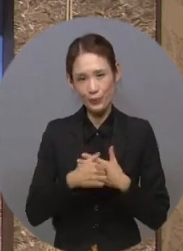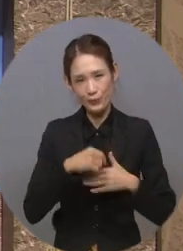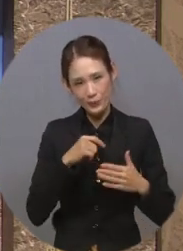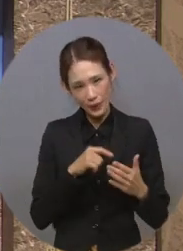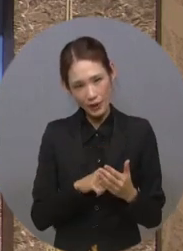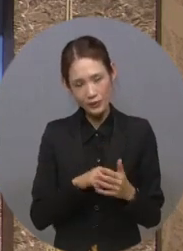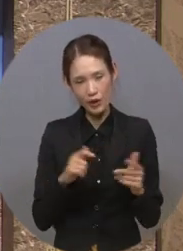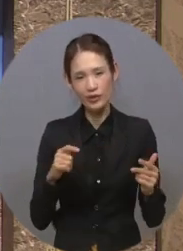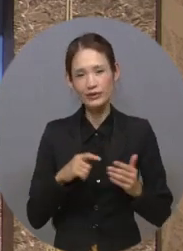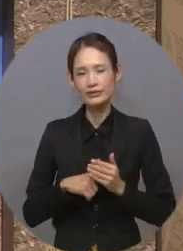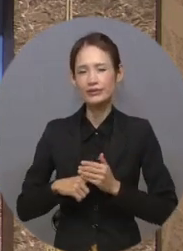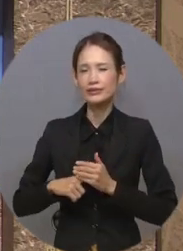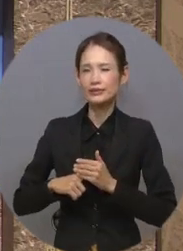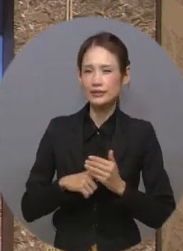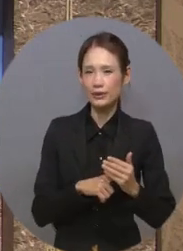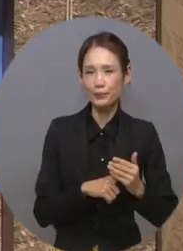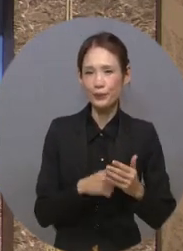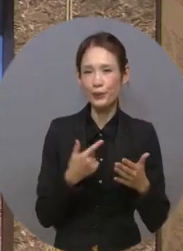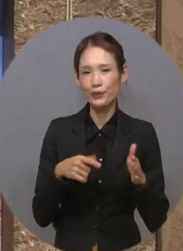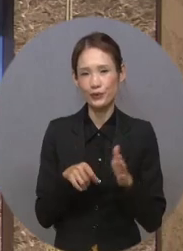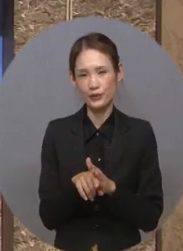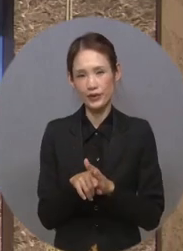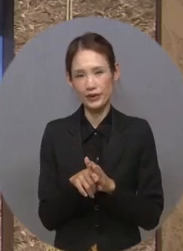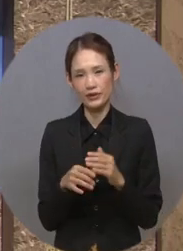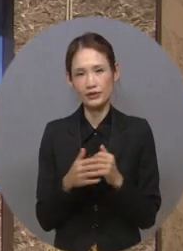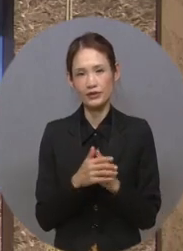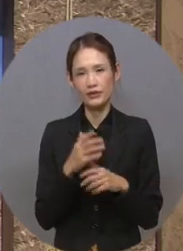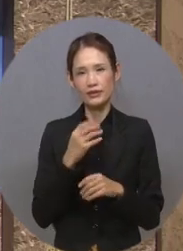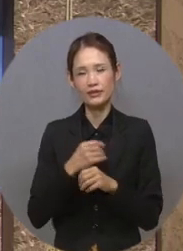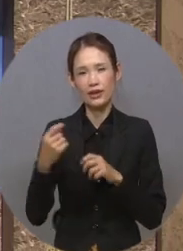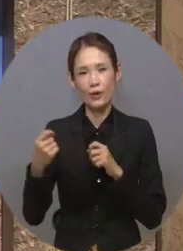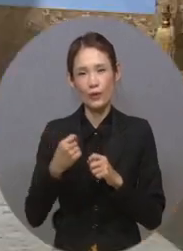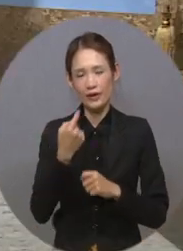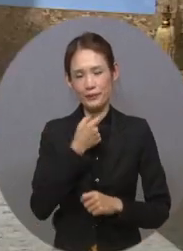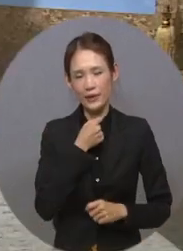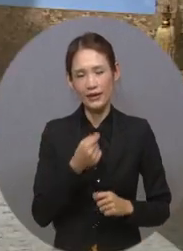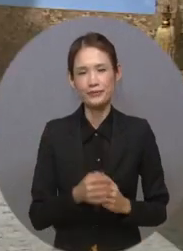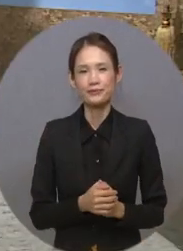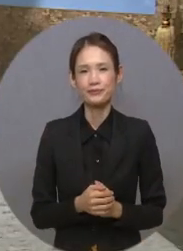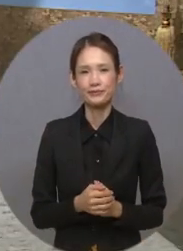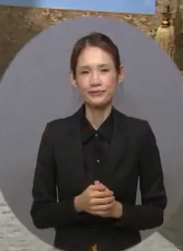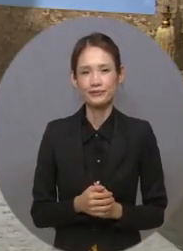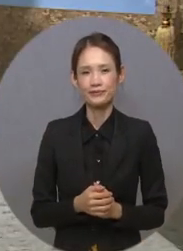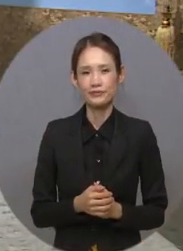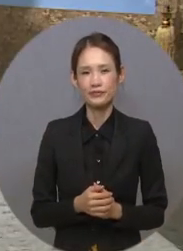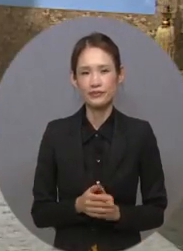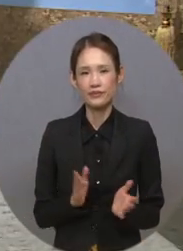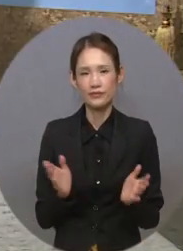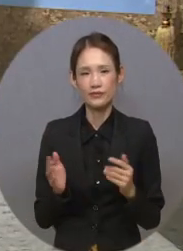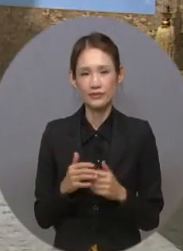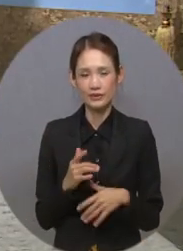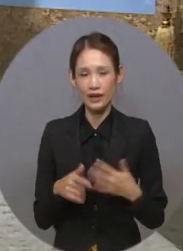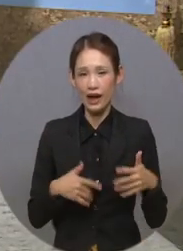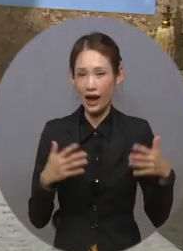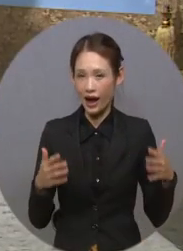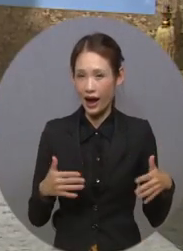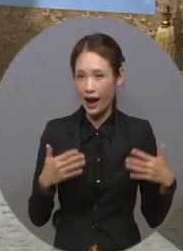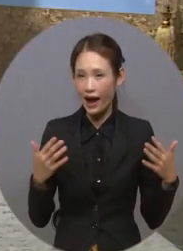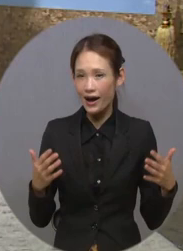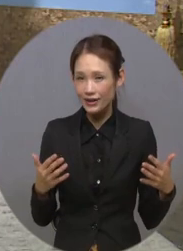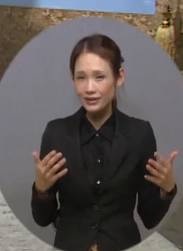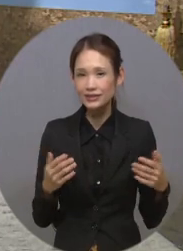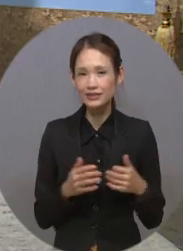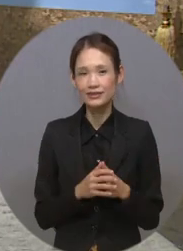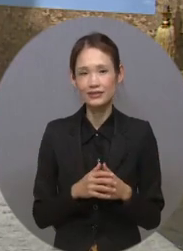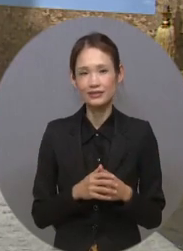잘 극복할 수 있었으면 하는 그런 때가 됐으면 합니다. 예. 네, 또 이렇게 가을이 저물어가는